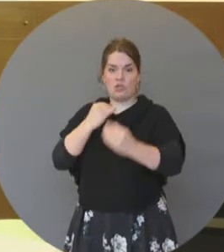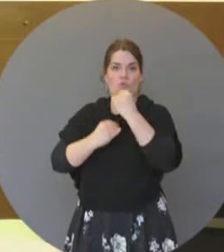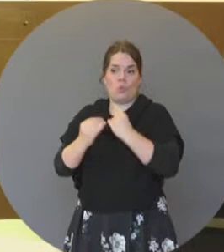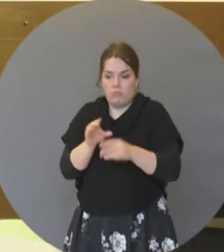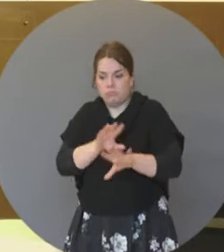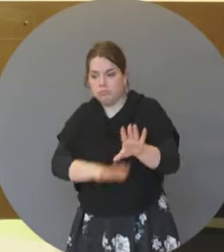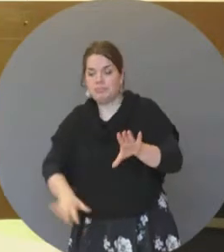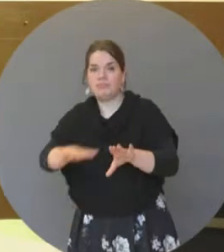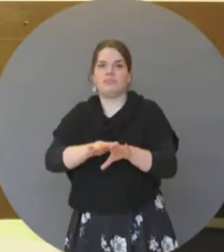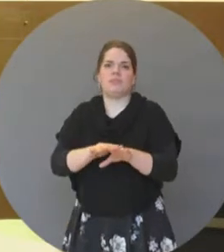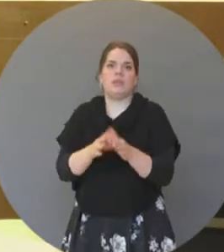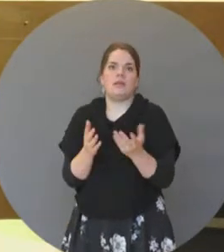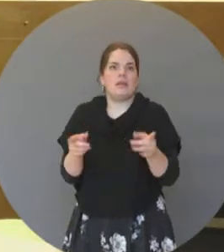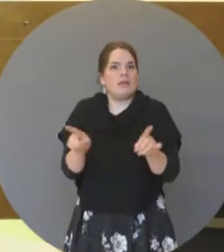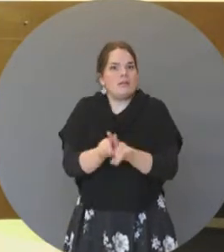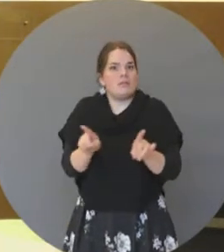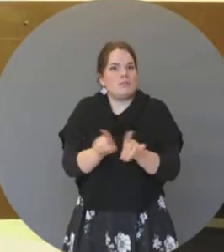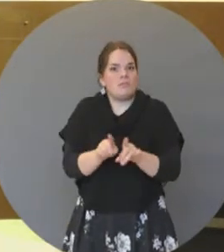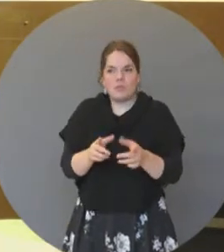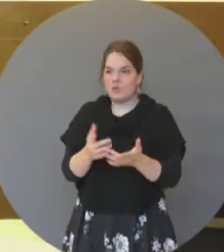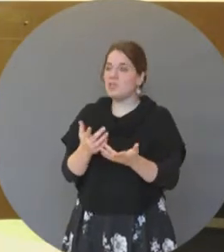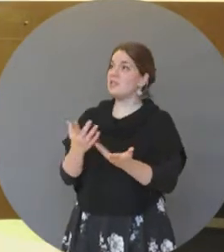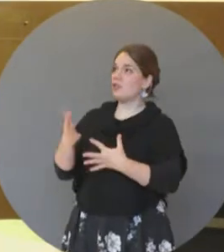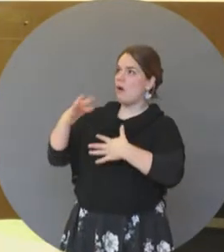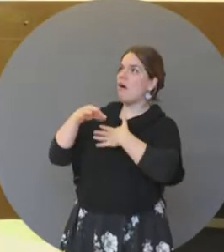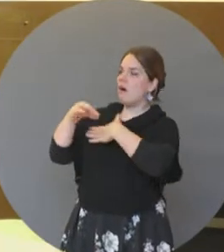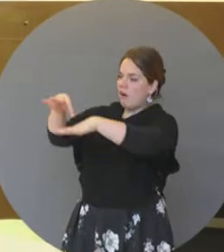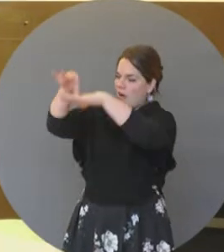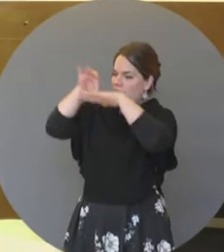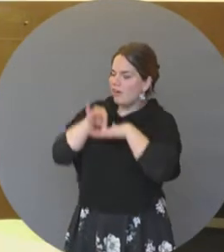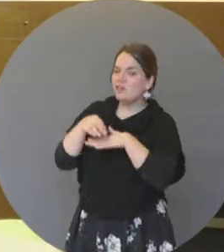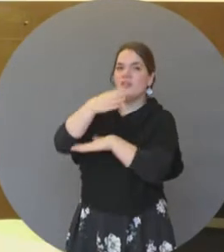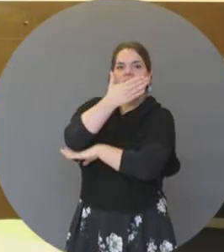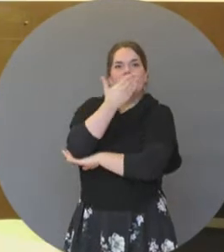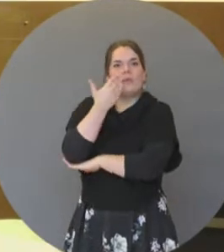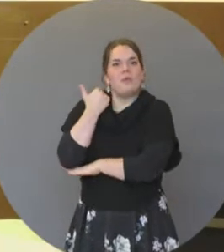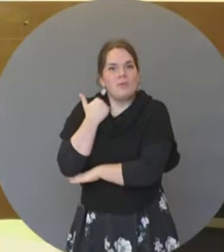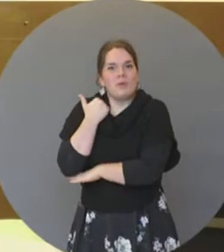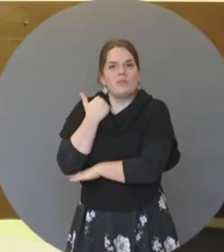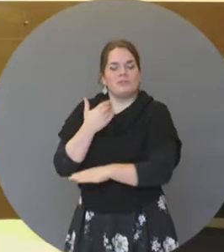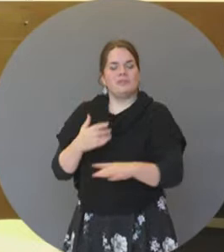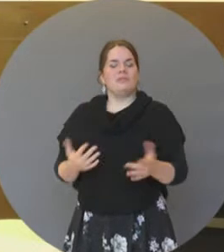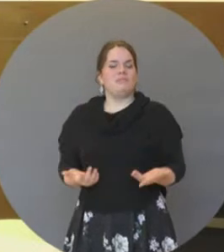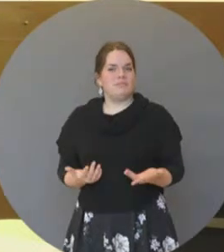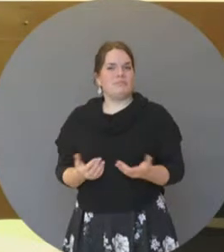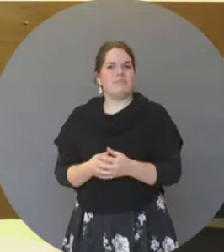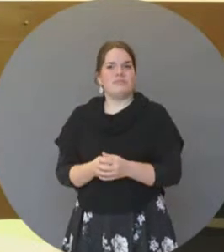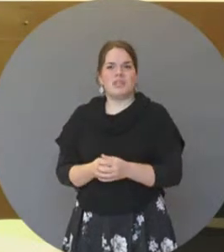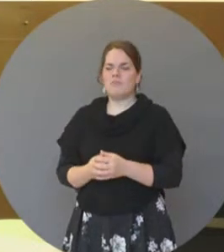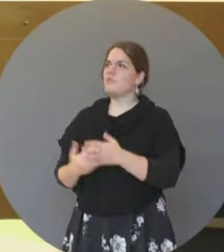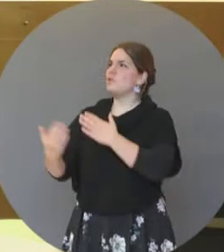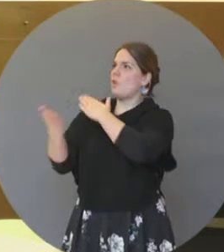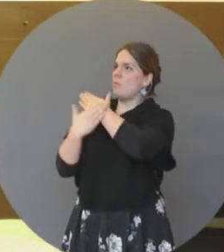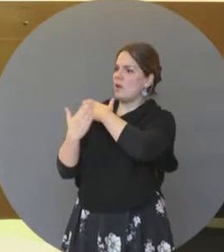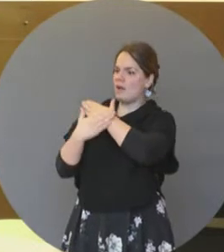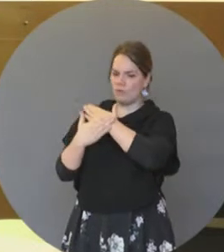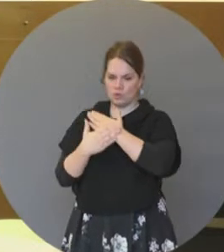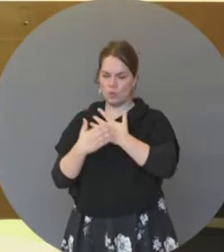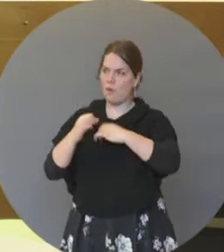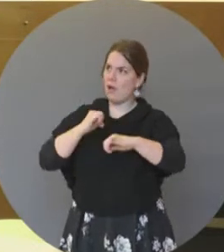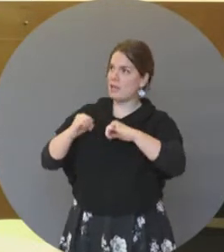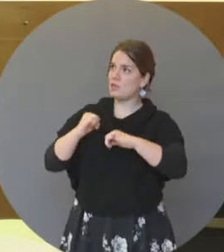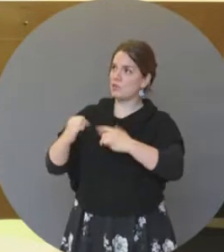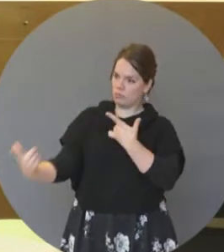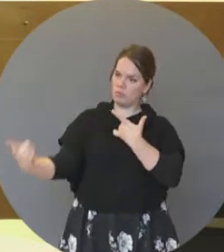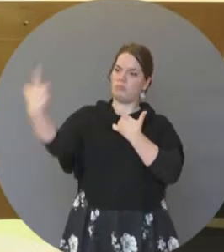de fluidifier leur accompagnement ou encore de favoriser la mise en place d'actions de prévention adaptée aux besoins